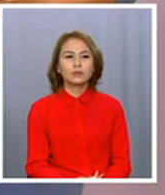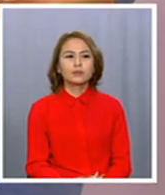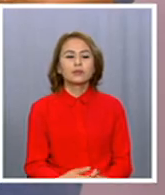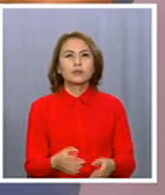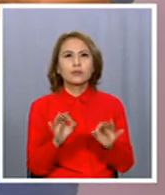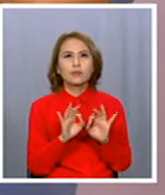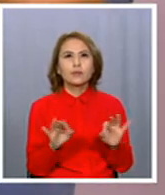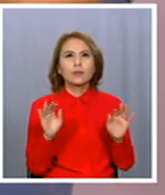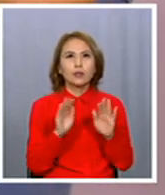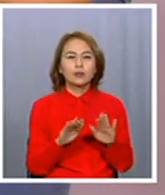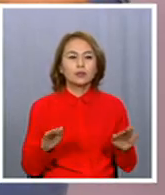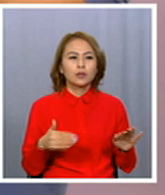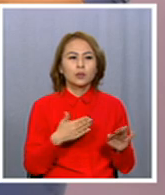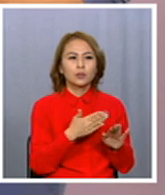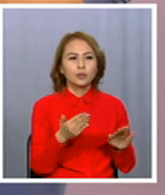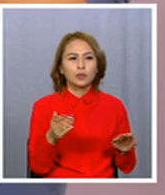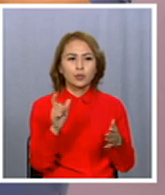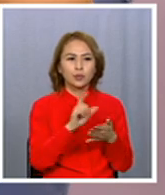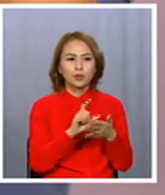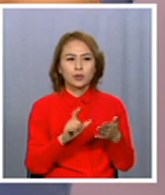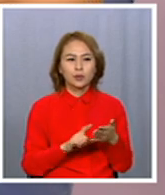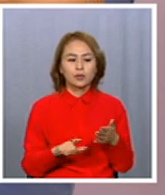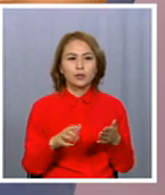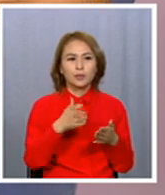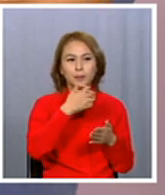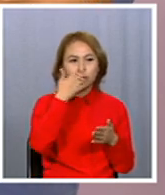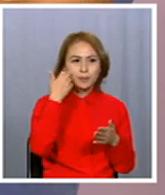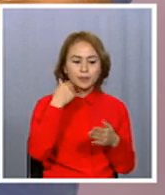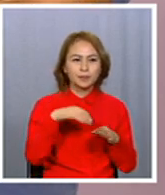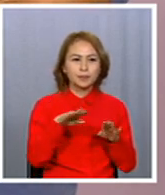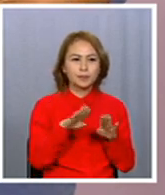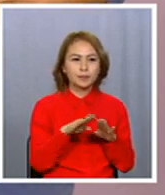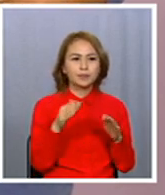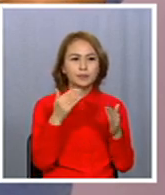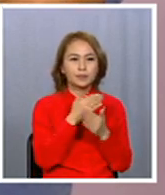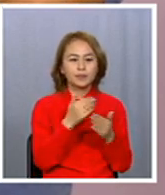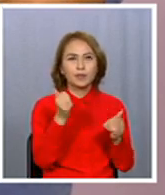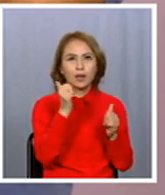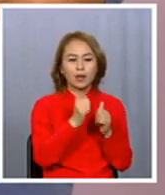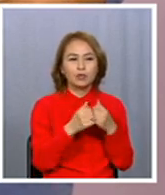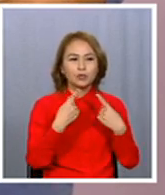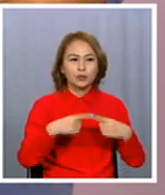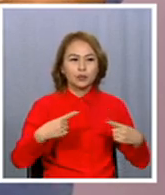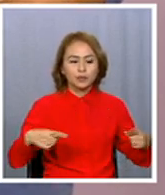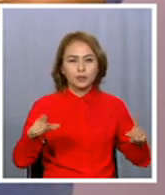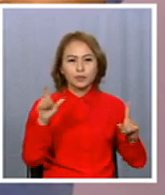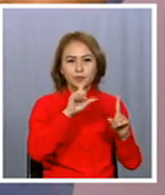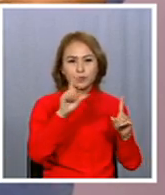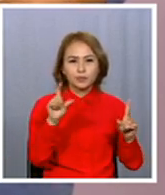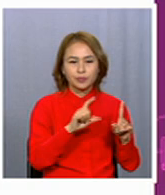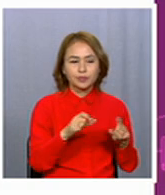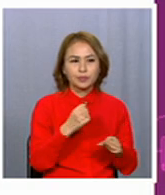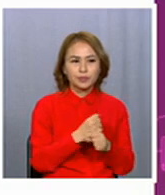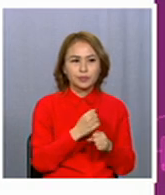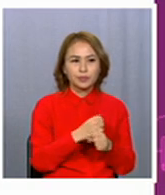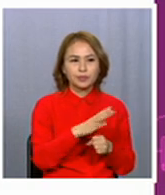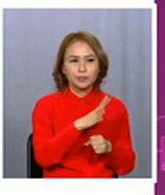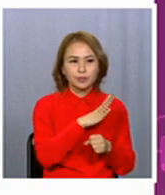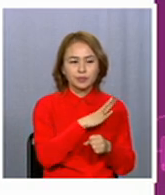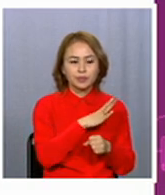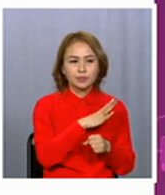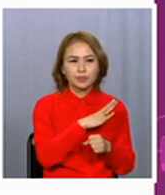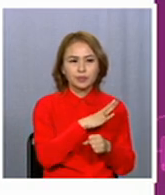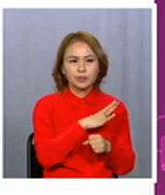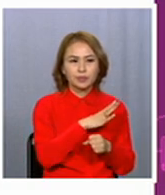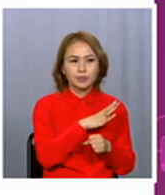Жарайсыңдар, балалар. Бұл өлең жолдарын пайдалана отырып, сендер әр түрлі өлең жолдарын құрастырдыңдар. Ал енді,